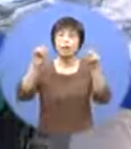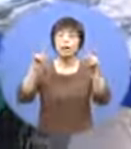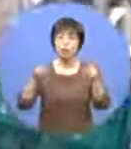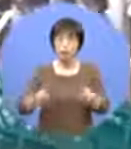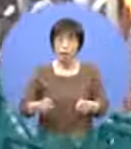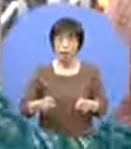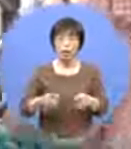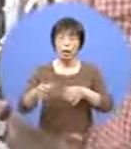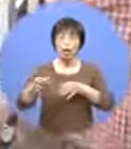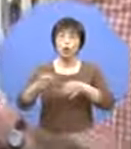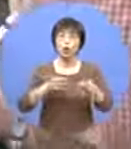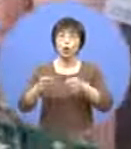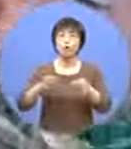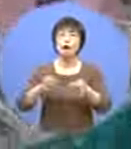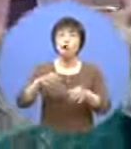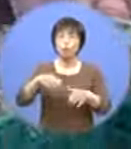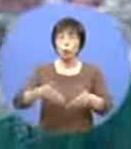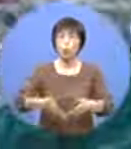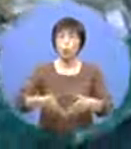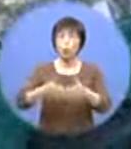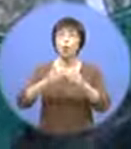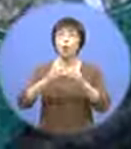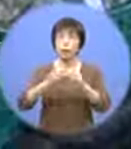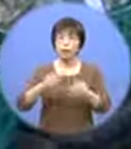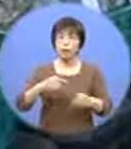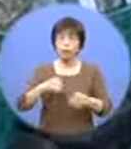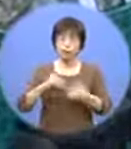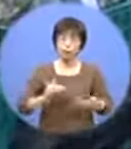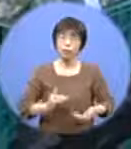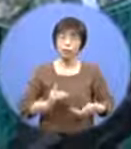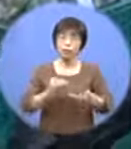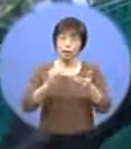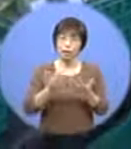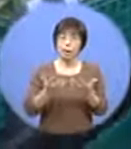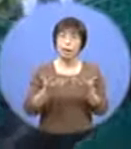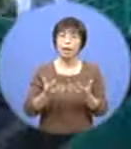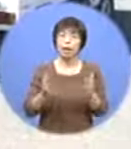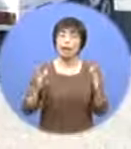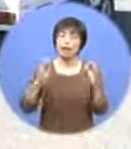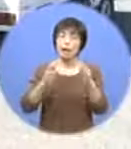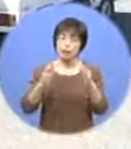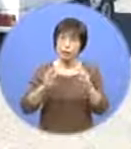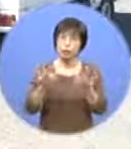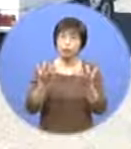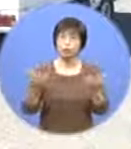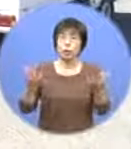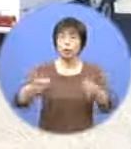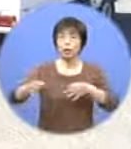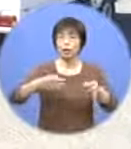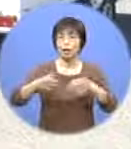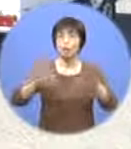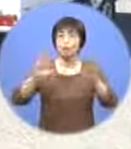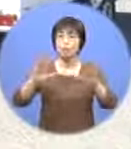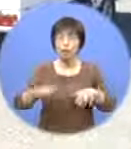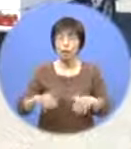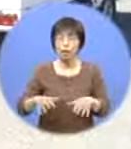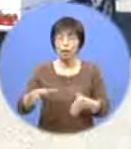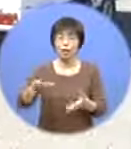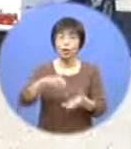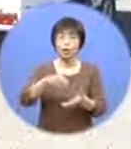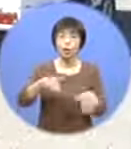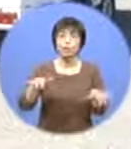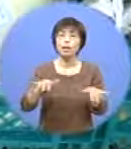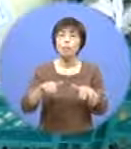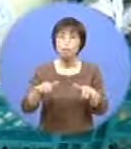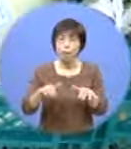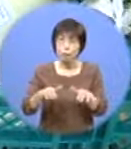の直売所を設けて、自分たちが育てた野菜や果物を販売しました。採れたての野菜を会員の皆